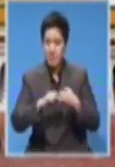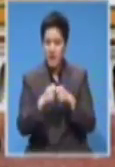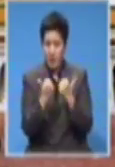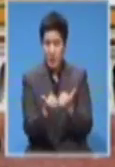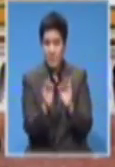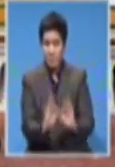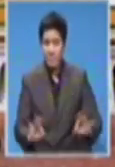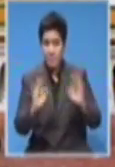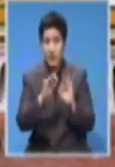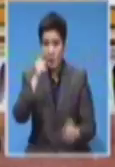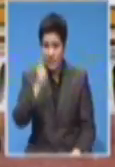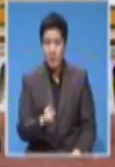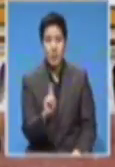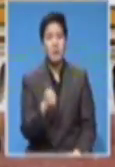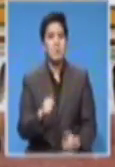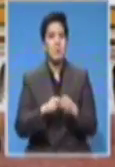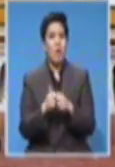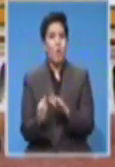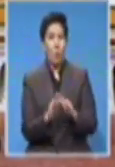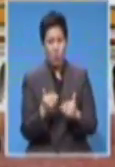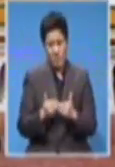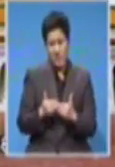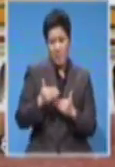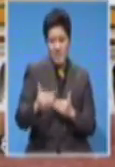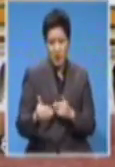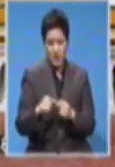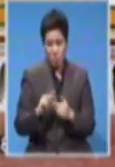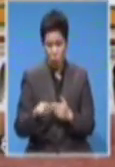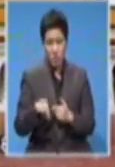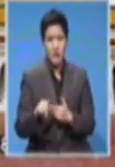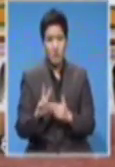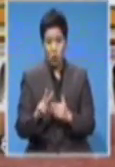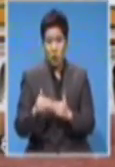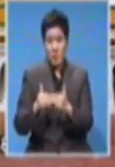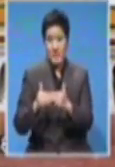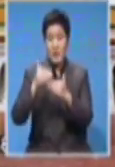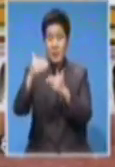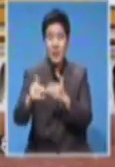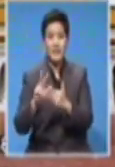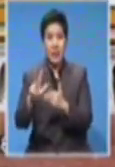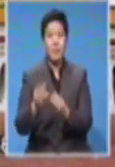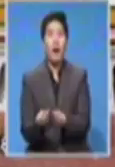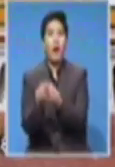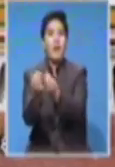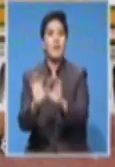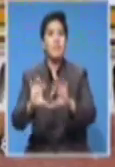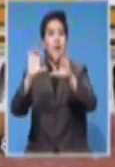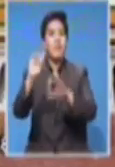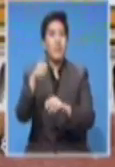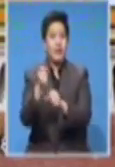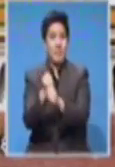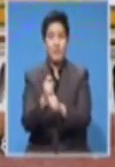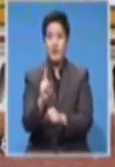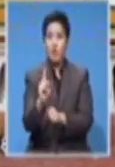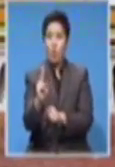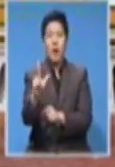นั้นที่ยังค้างอยู่ในระยะที่2ของผมเนี่ยผมจะส่งไประยะที่3ของผมคือรัฐบาลใหม่แล้วรัฐบาลใหม่ก็ไปกำหนด1 2 3